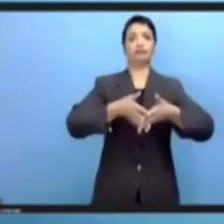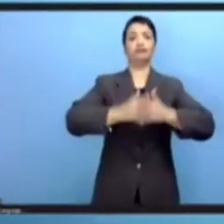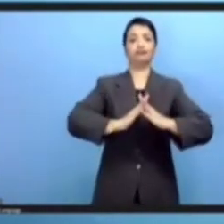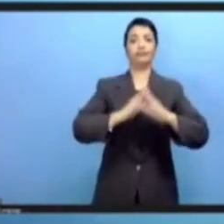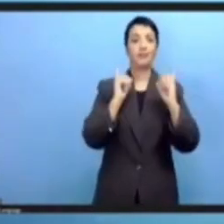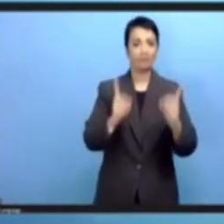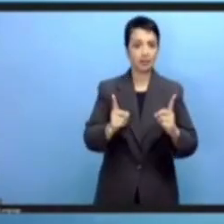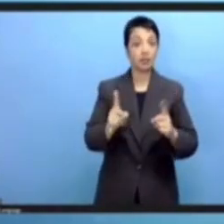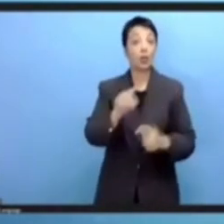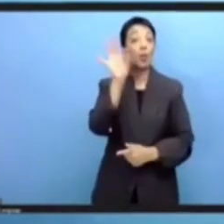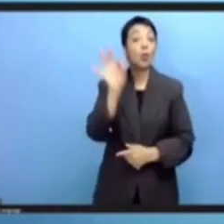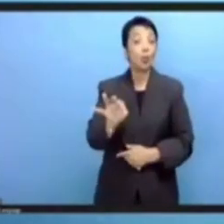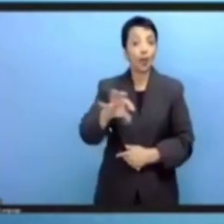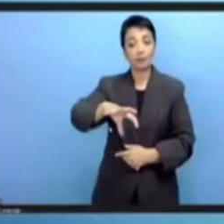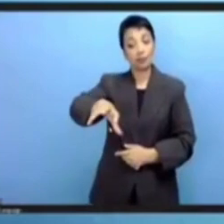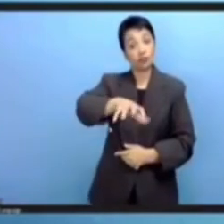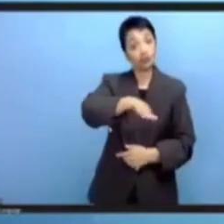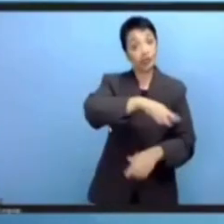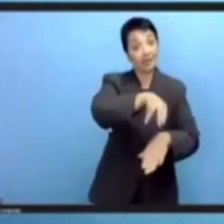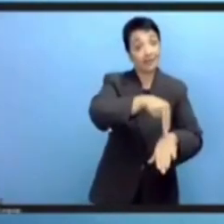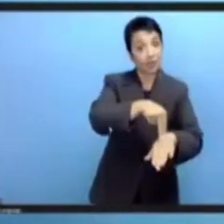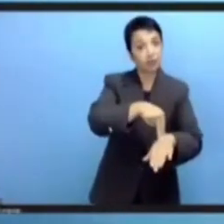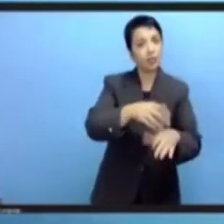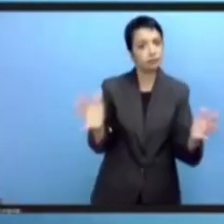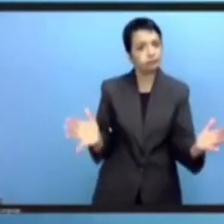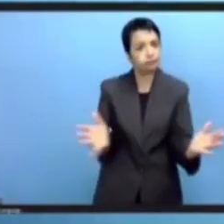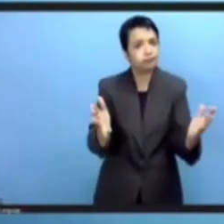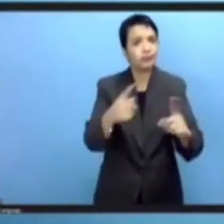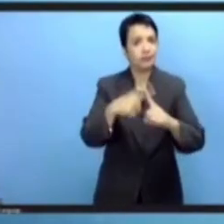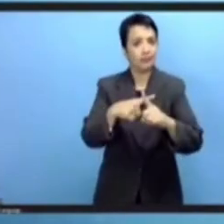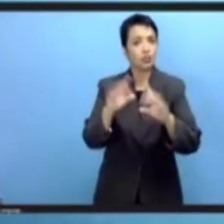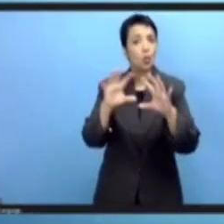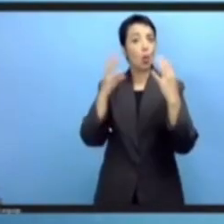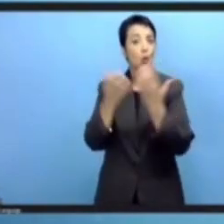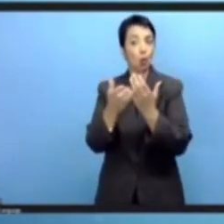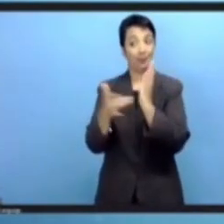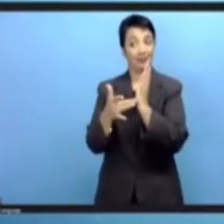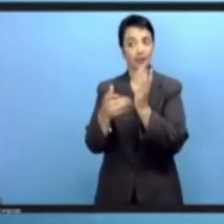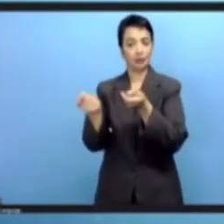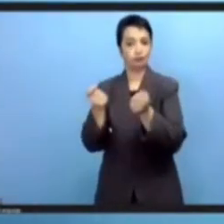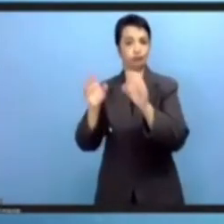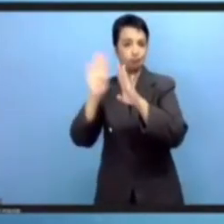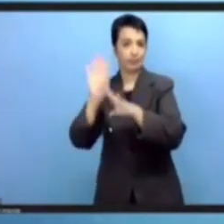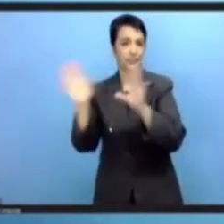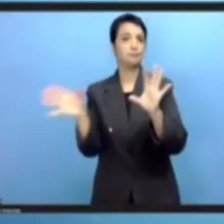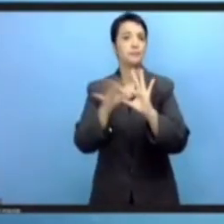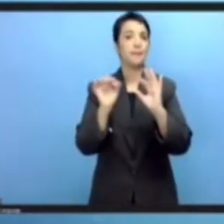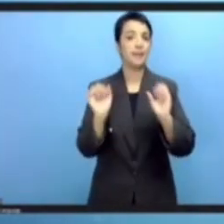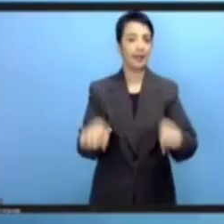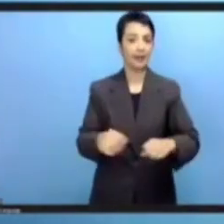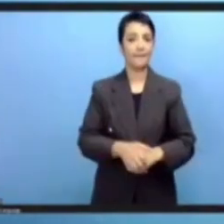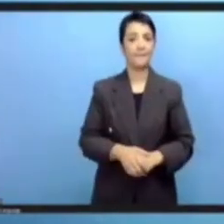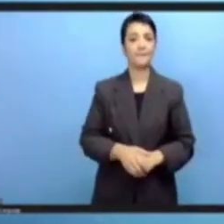transparence, et mettre la pression sur les grands acteurs mondiaux en la matière. Le